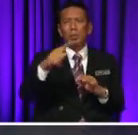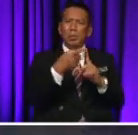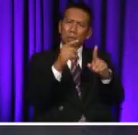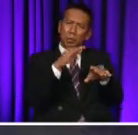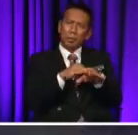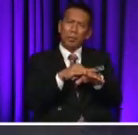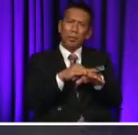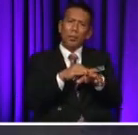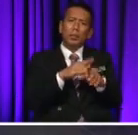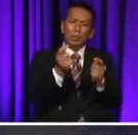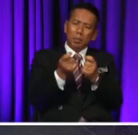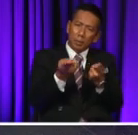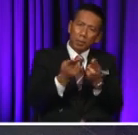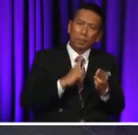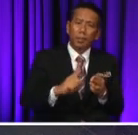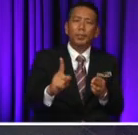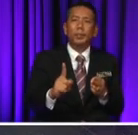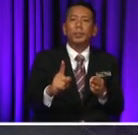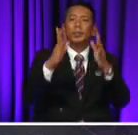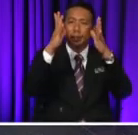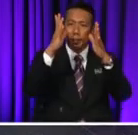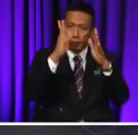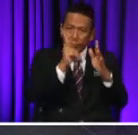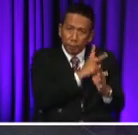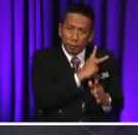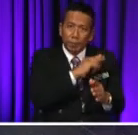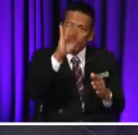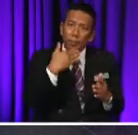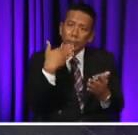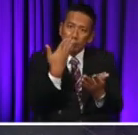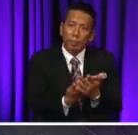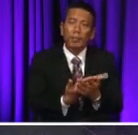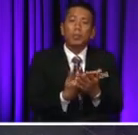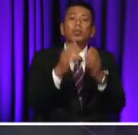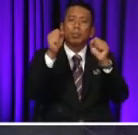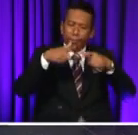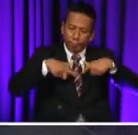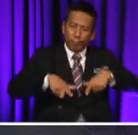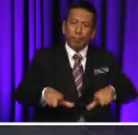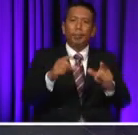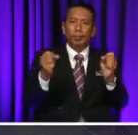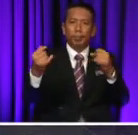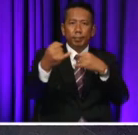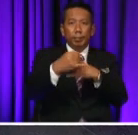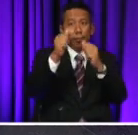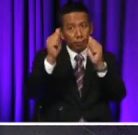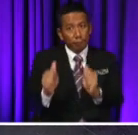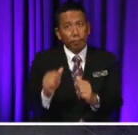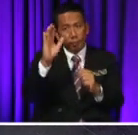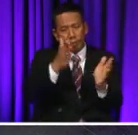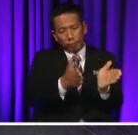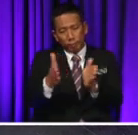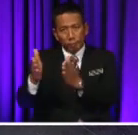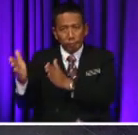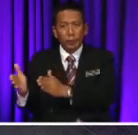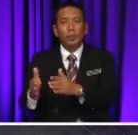segi seorang ketua yang bagus bisa dibully lahirkan organisasi yang tersusun dan